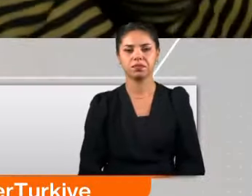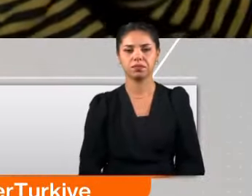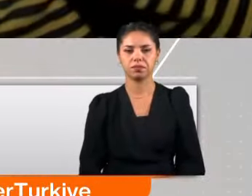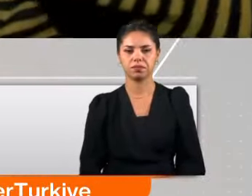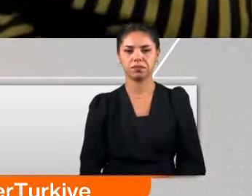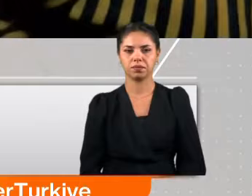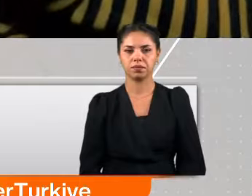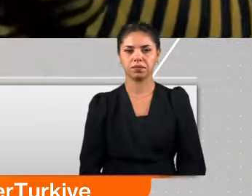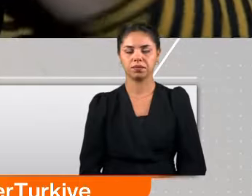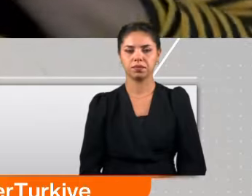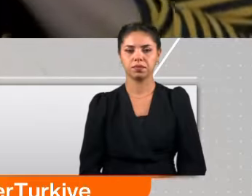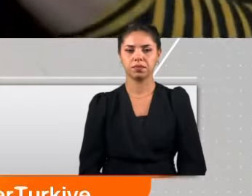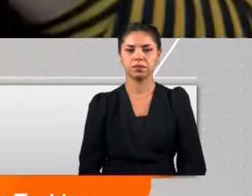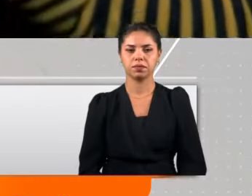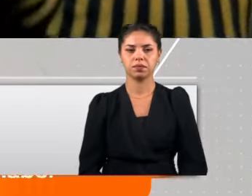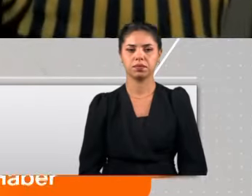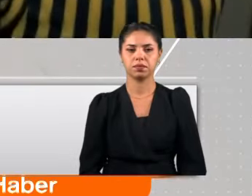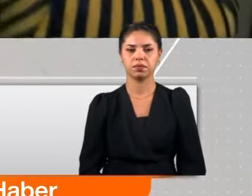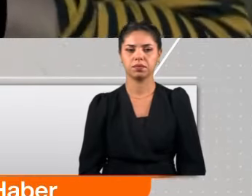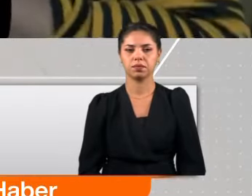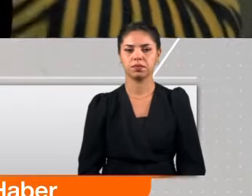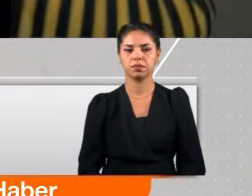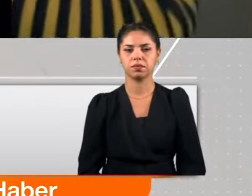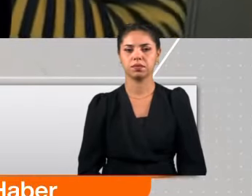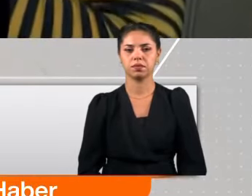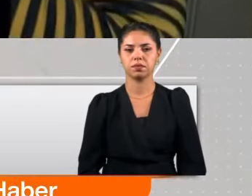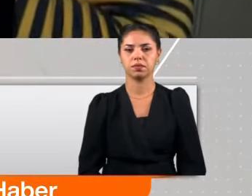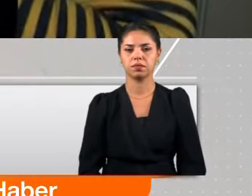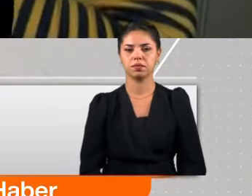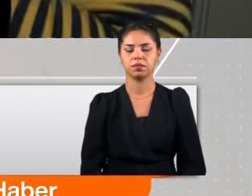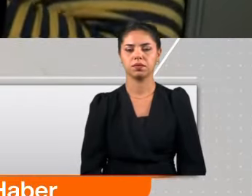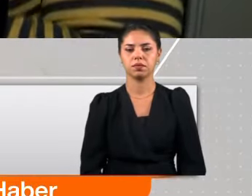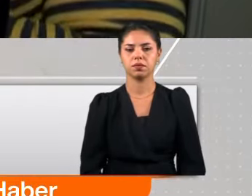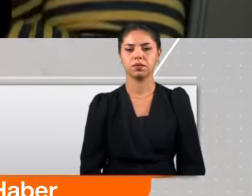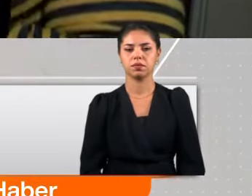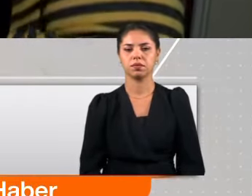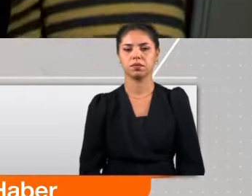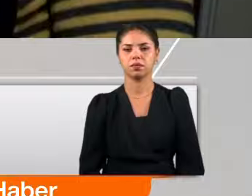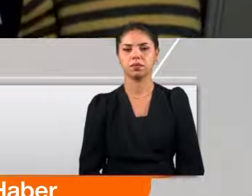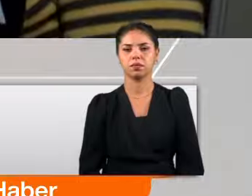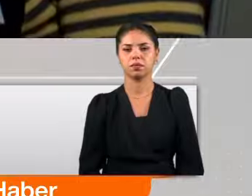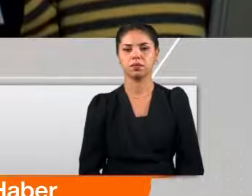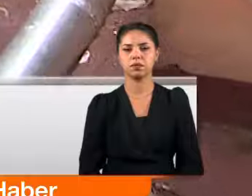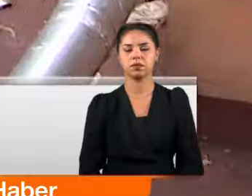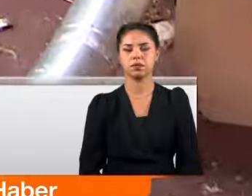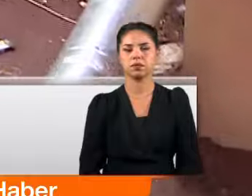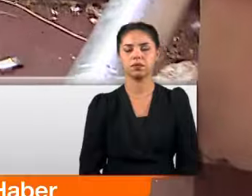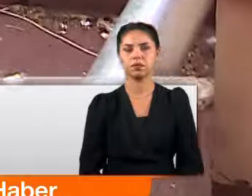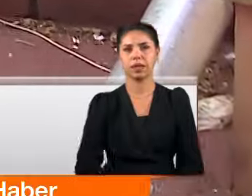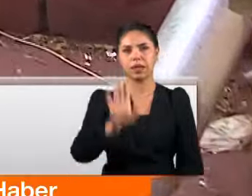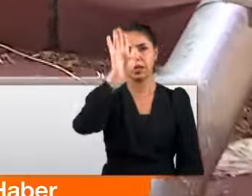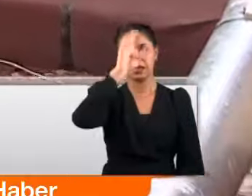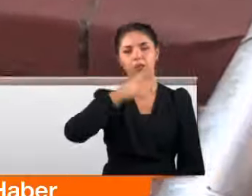15 santim yattık bu evin üstüne. Bu evi biz itince o ev de yattı. O evin altı zaten temelsiz.